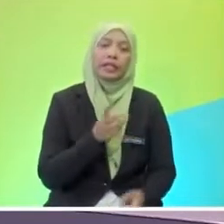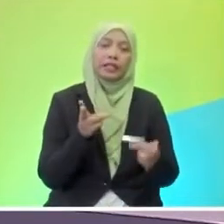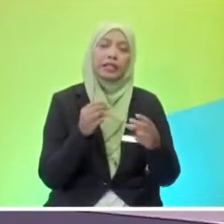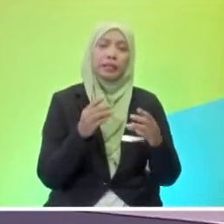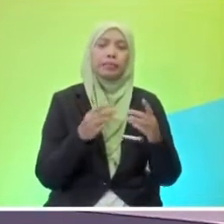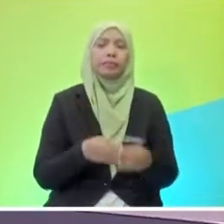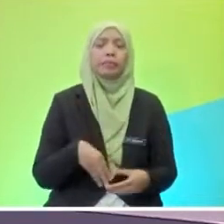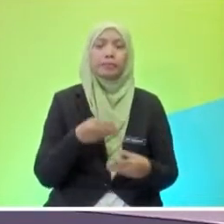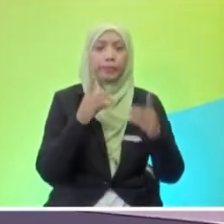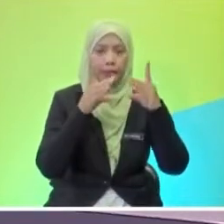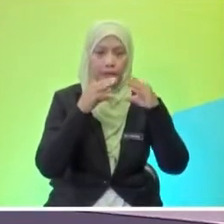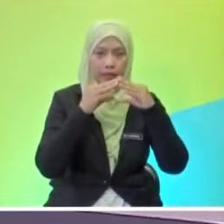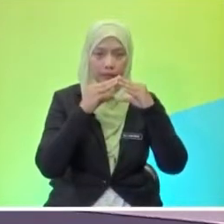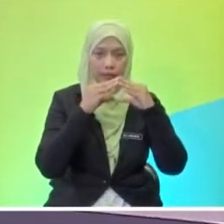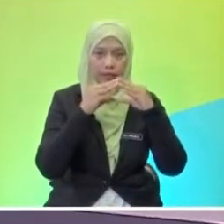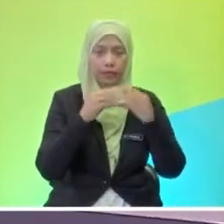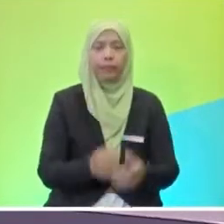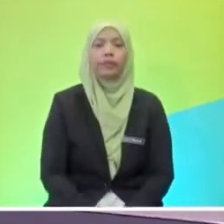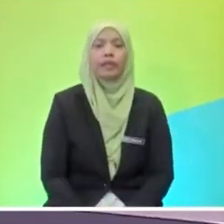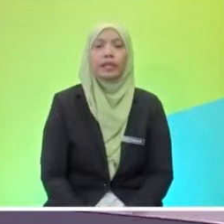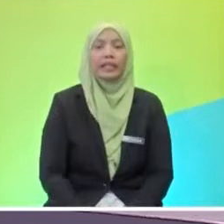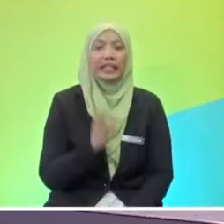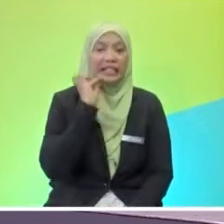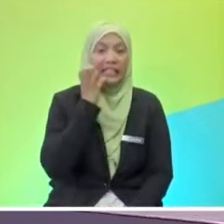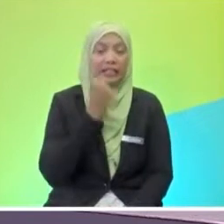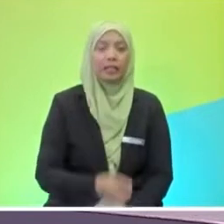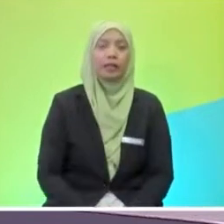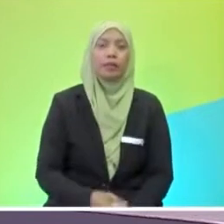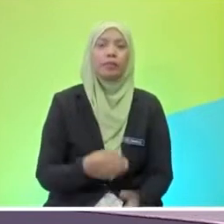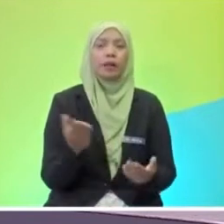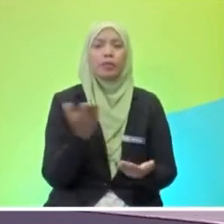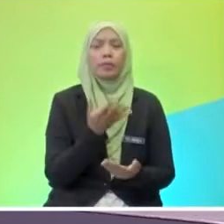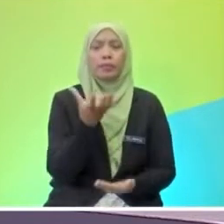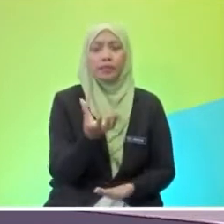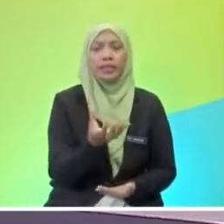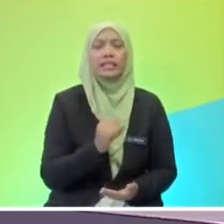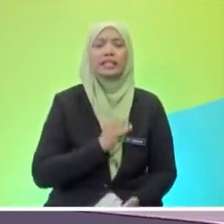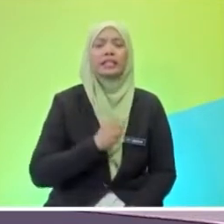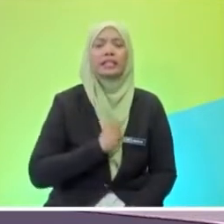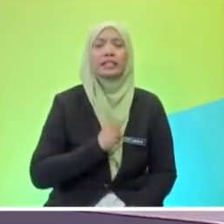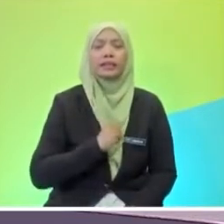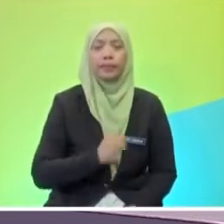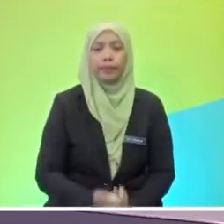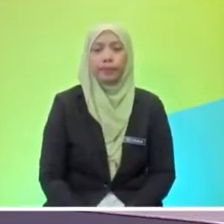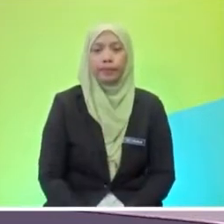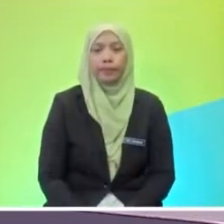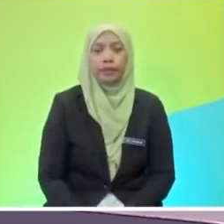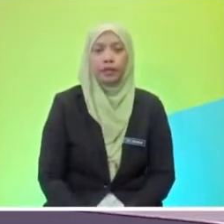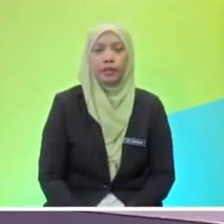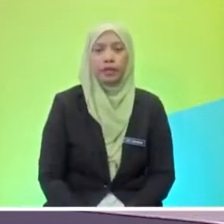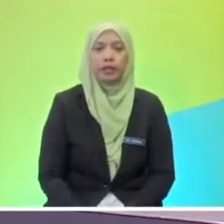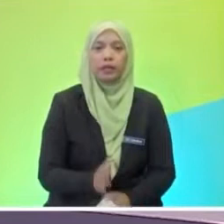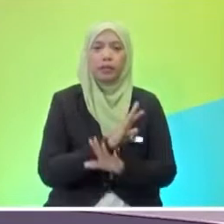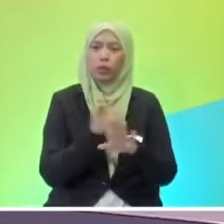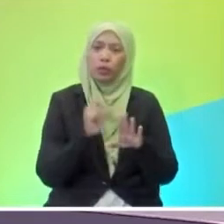nasi lemak Oke sekarang kita nak beli nasi lemak bawa bekas sendiri bukan Mak cilong itu bungkus nasi lemak guna